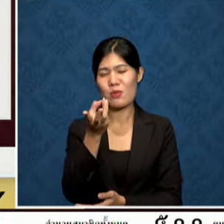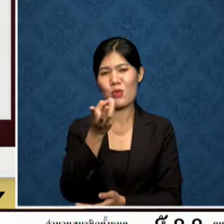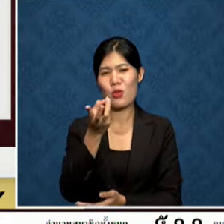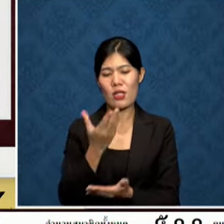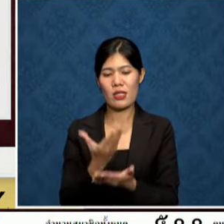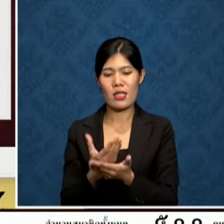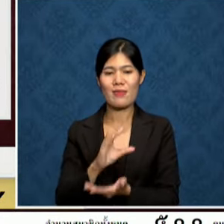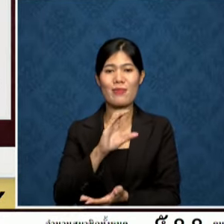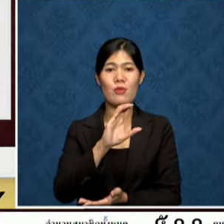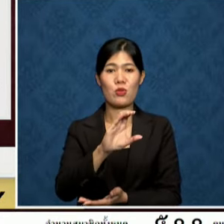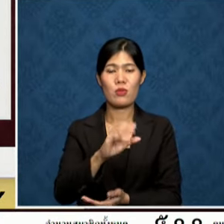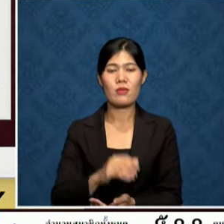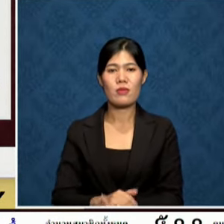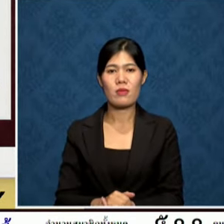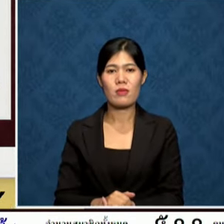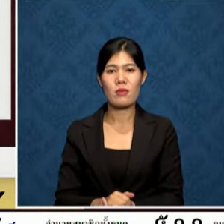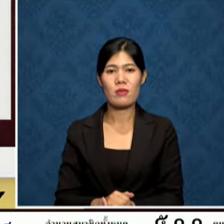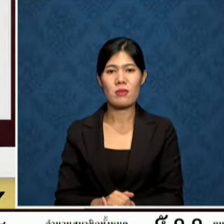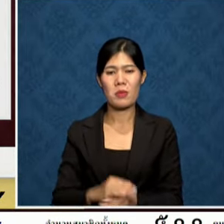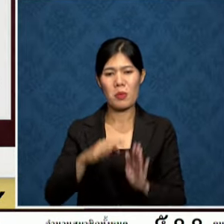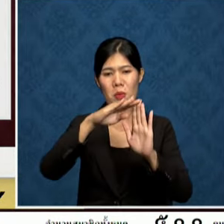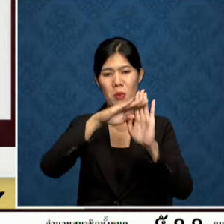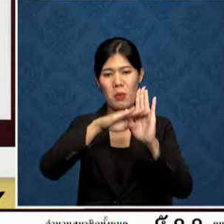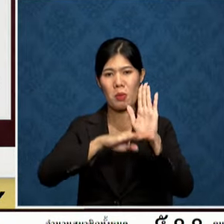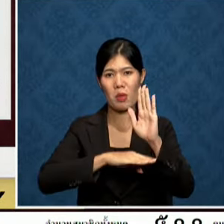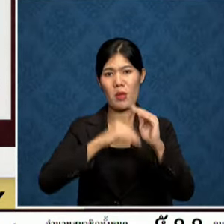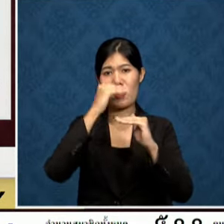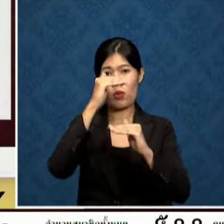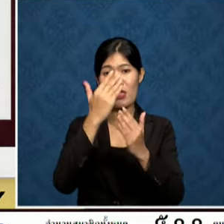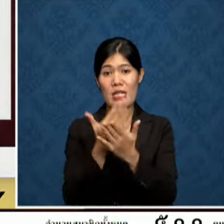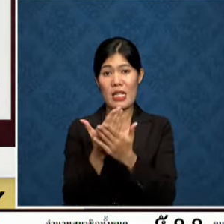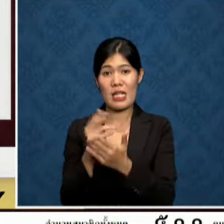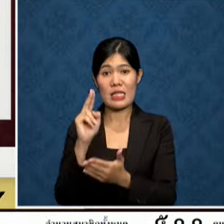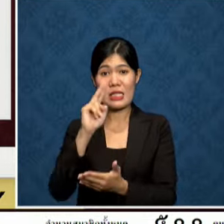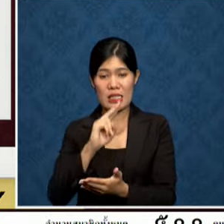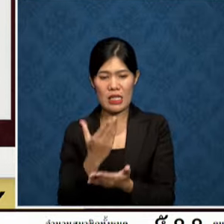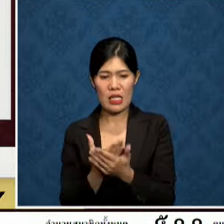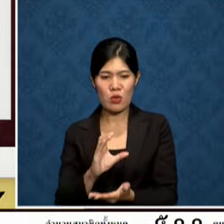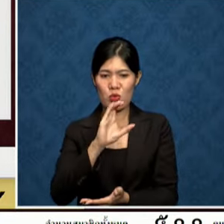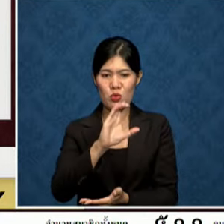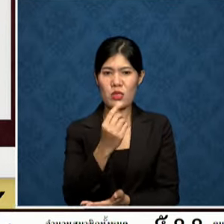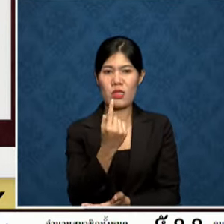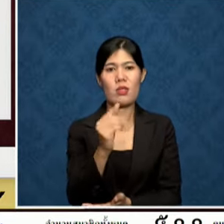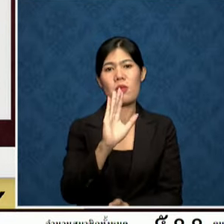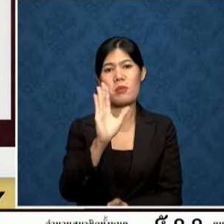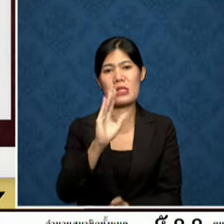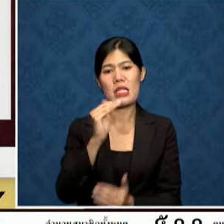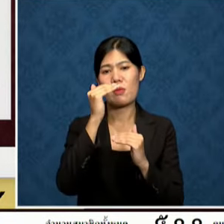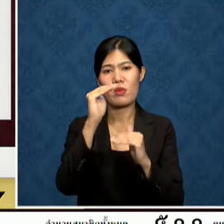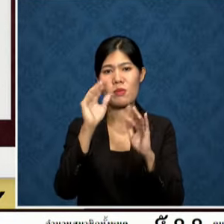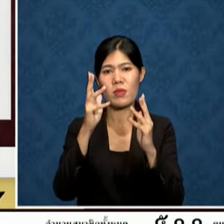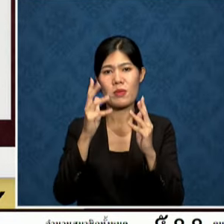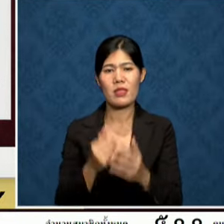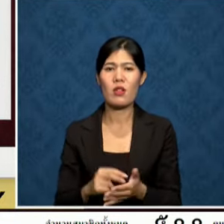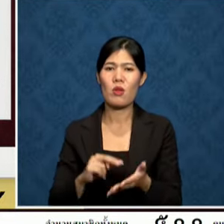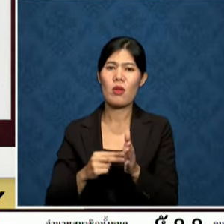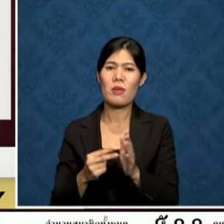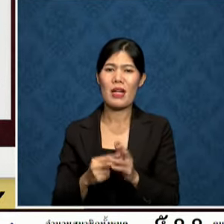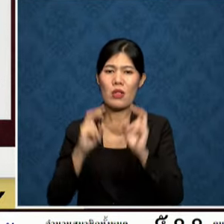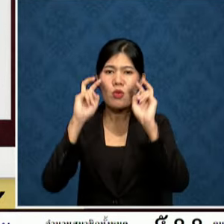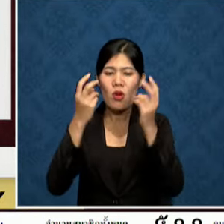เอาไปลงทุนนะคะแล้วก็เงื่อนไขของการใช้เงินก็ไม่ได้จำกัดว่าจะต้องเอาไปใช้เฉพาะในเรื่องลงทุนแล้วมันจะเรียกว่ารายจ่ายลงทุนได้ยังไงกัน